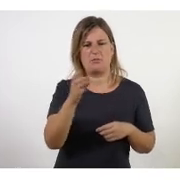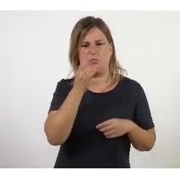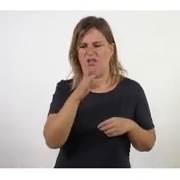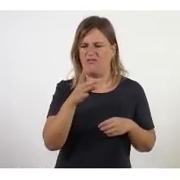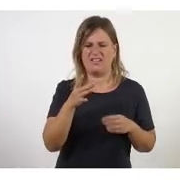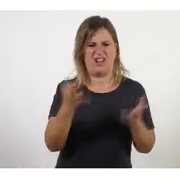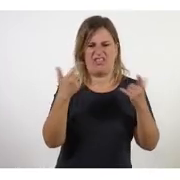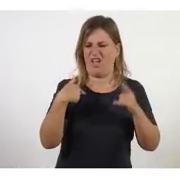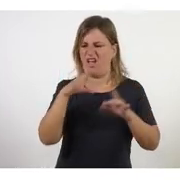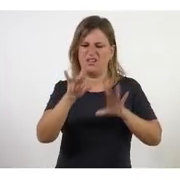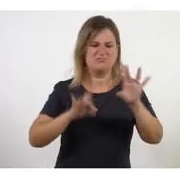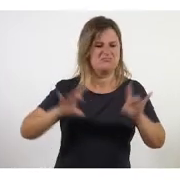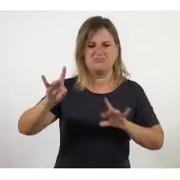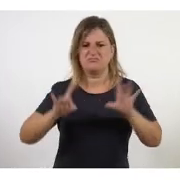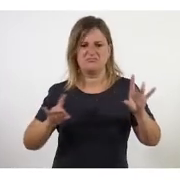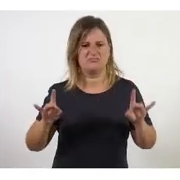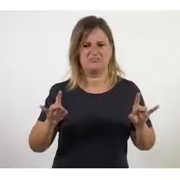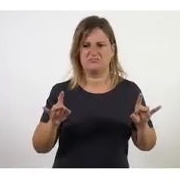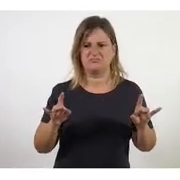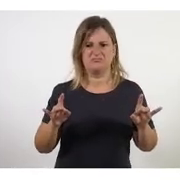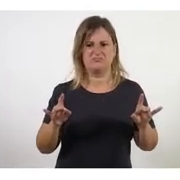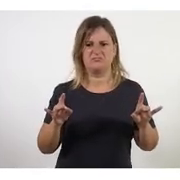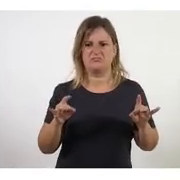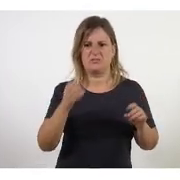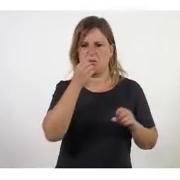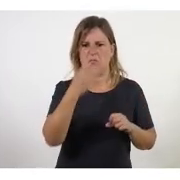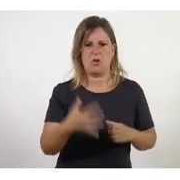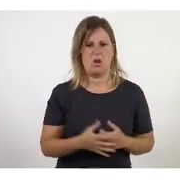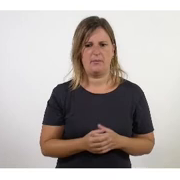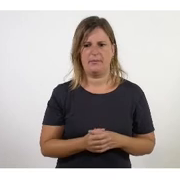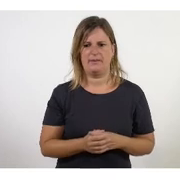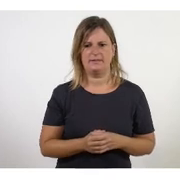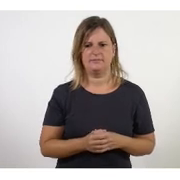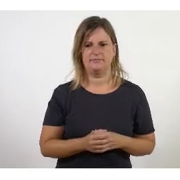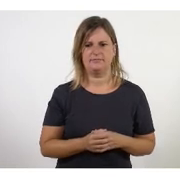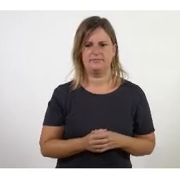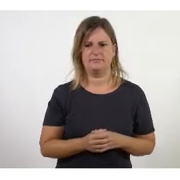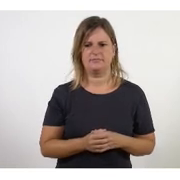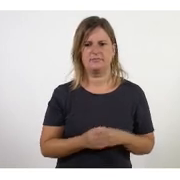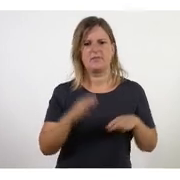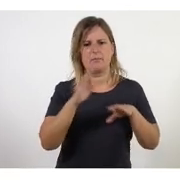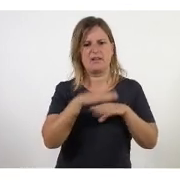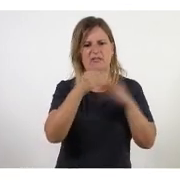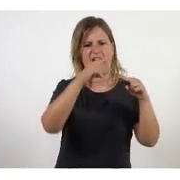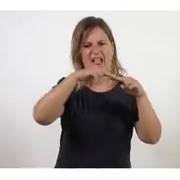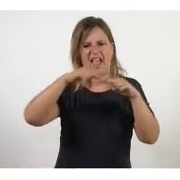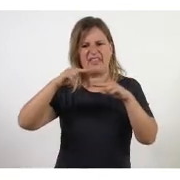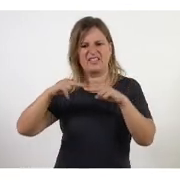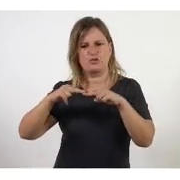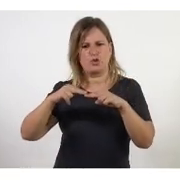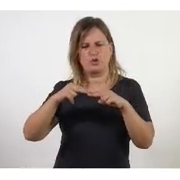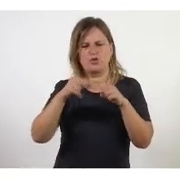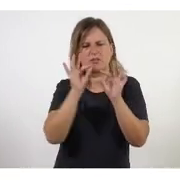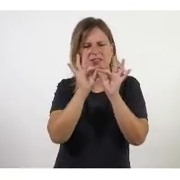que vols fer i te'ls enganxa. Vale? Ja t'ajuda molt a fer aquestes edicions molt, molt, molt,